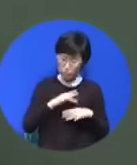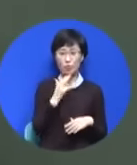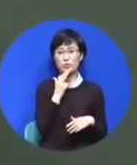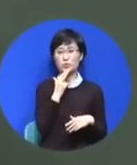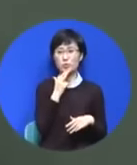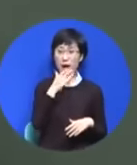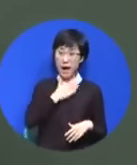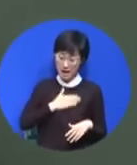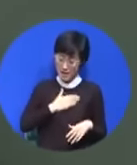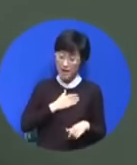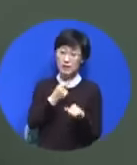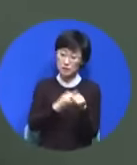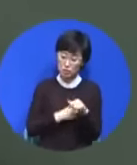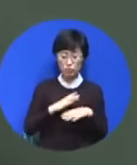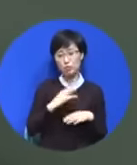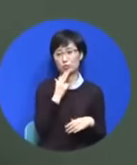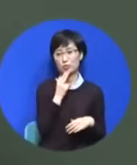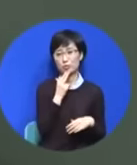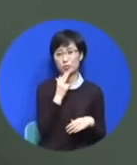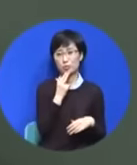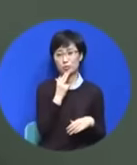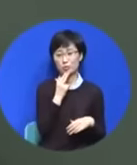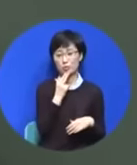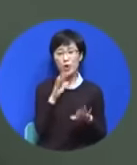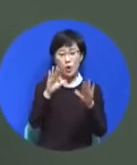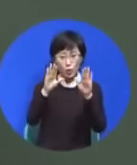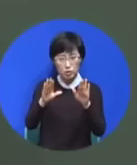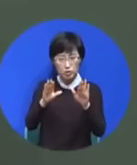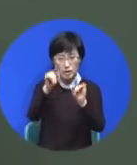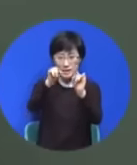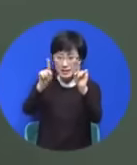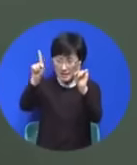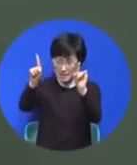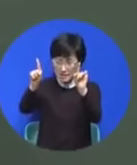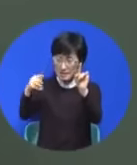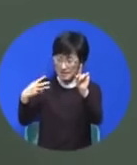없 오늘 여러분 이것으로 결론시기